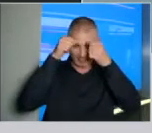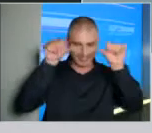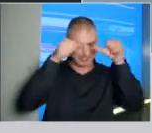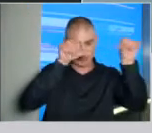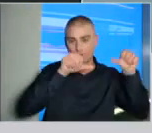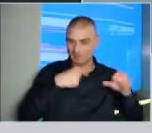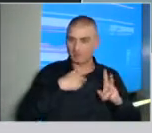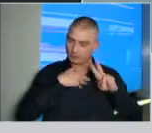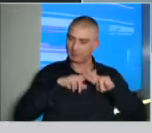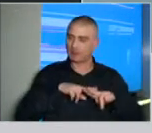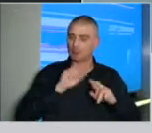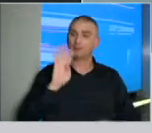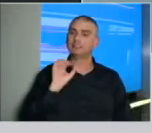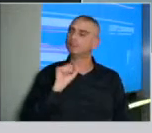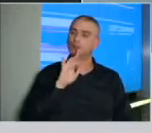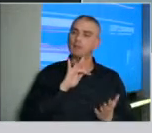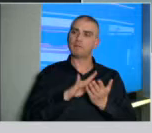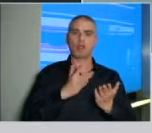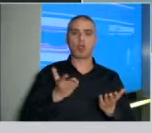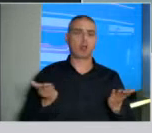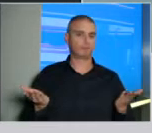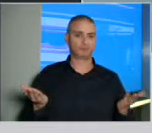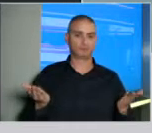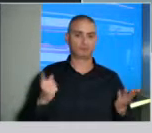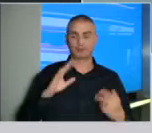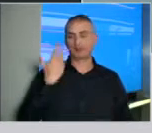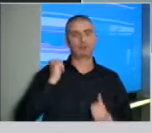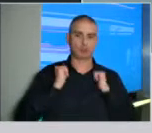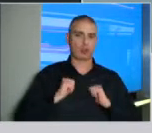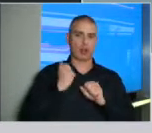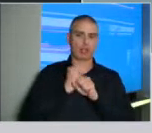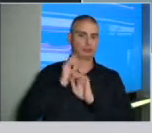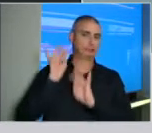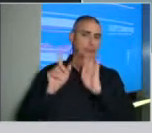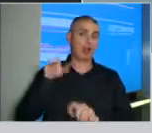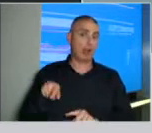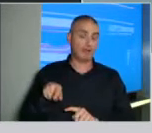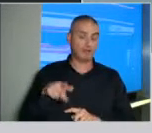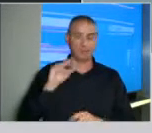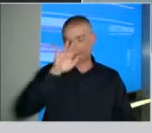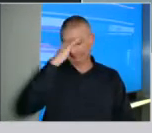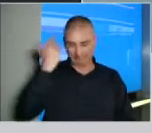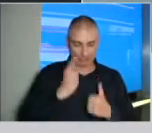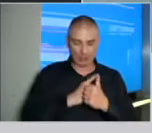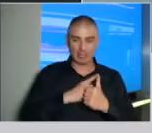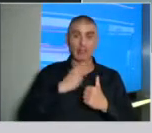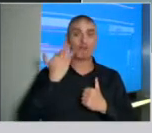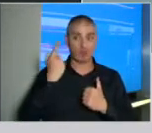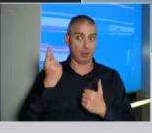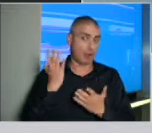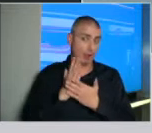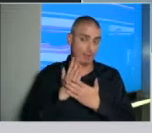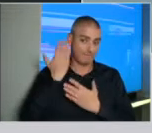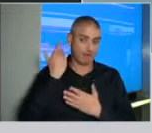ורוצים להשאיר את בצלאל סמוטריץ' במקום הזה, איפה שנוח לעשות לו דלגיטימציה, והקיצוני, והיה לו